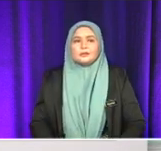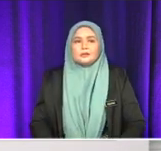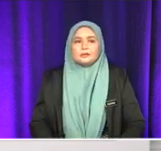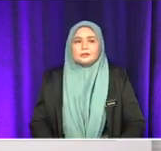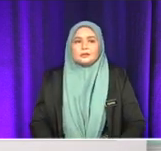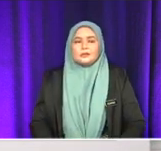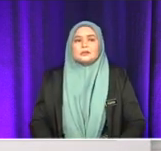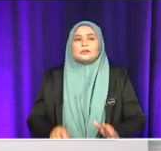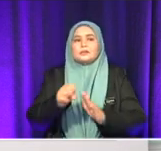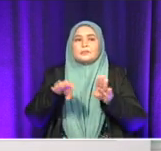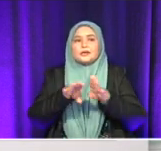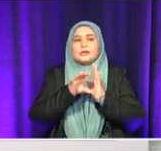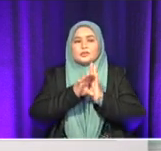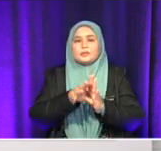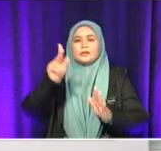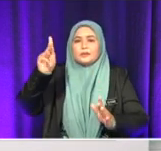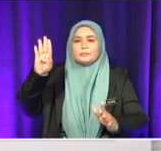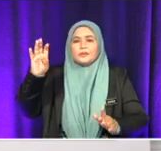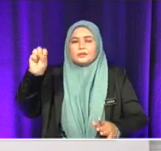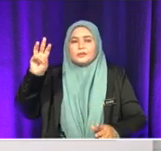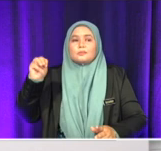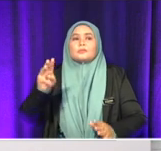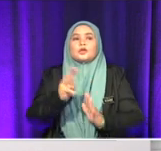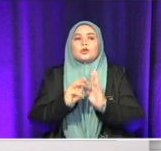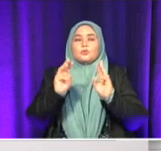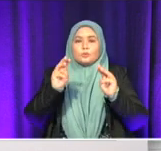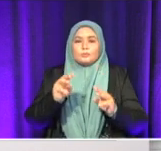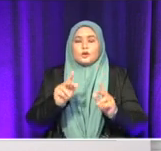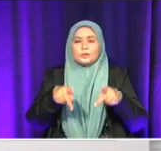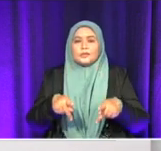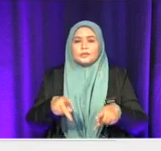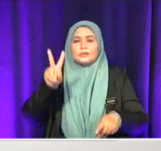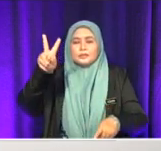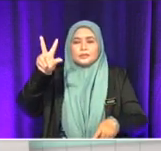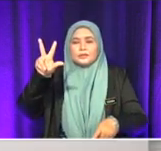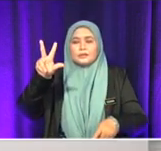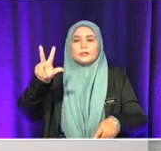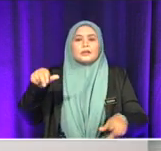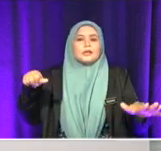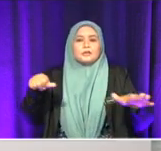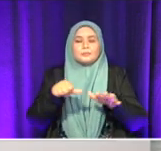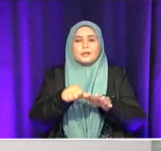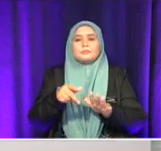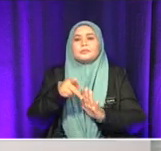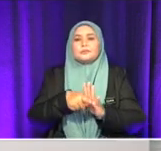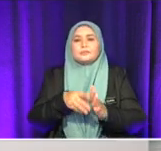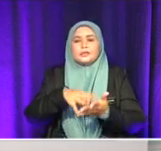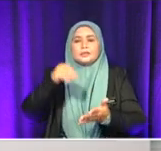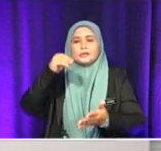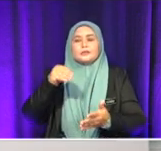sebagai contoh kebiasaan menguasai tiga aspek pembelajaran dalam bidang kemanusiaan alam